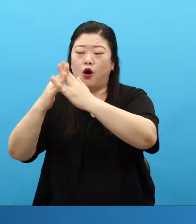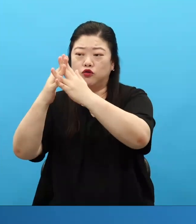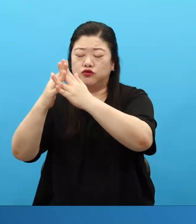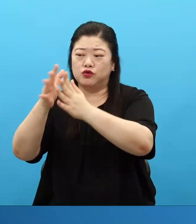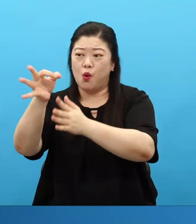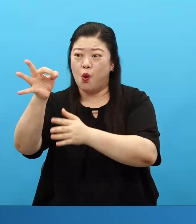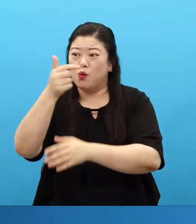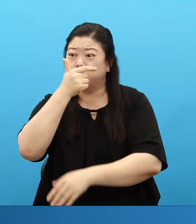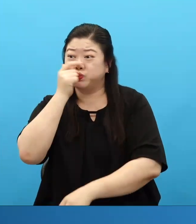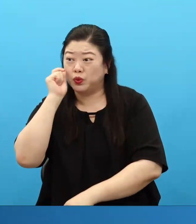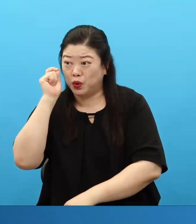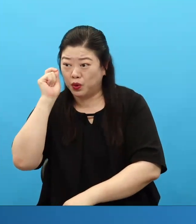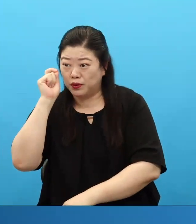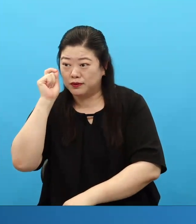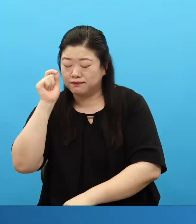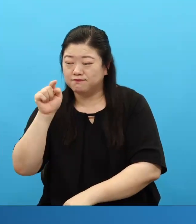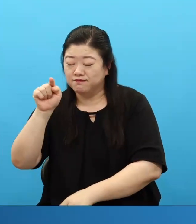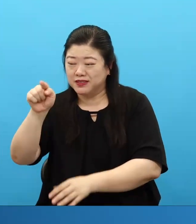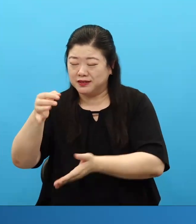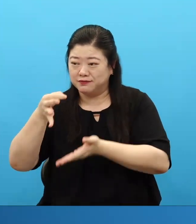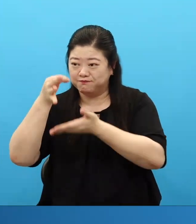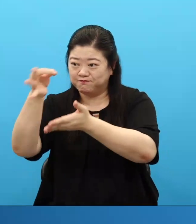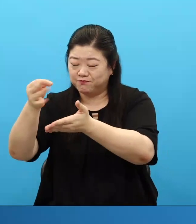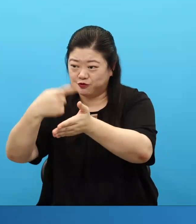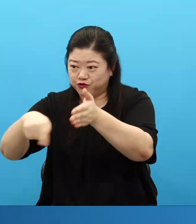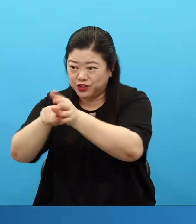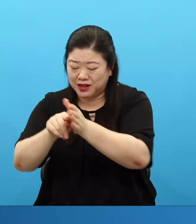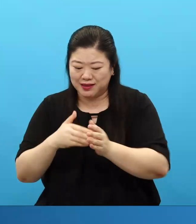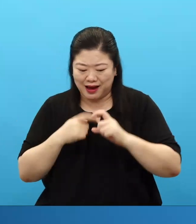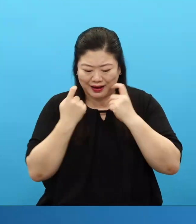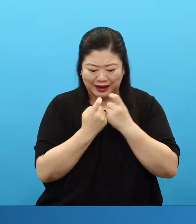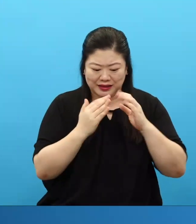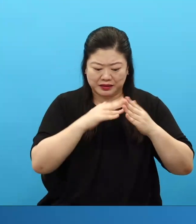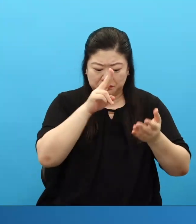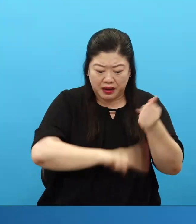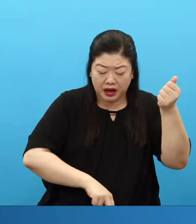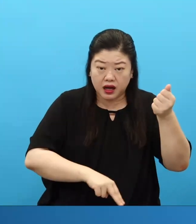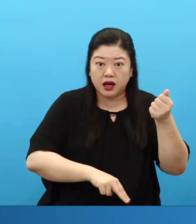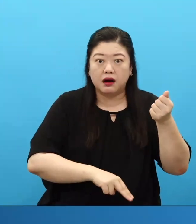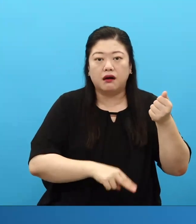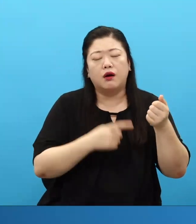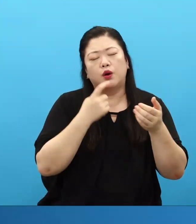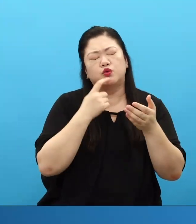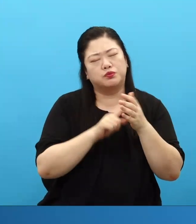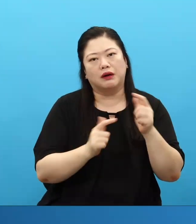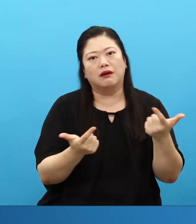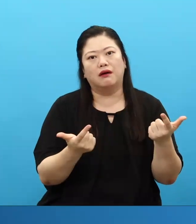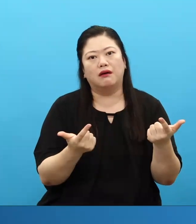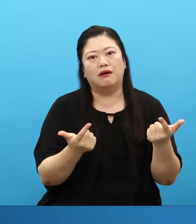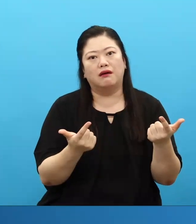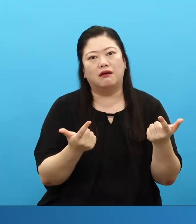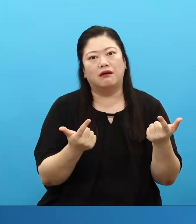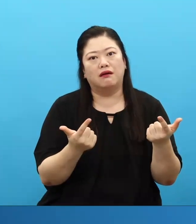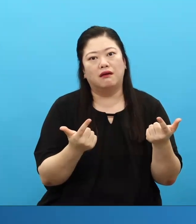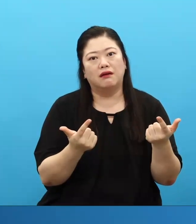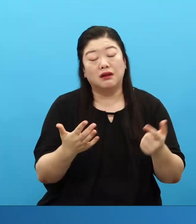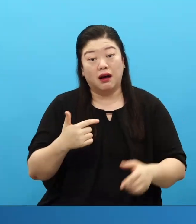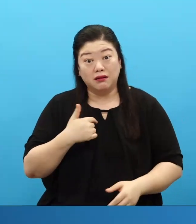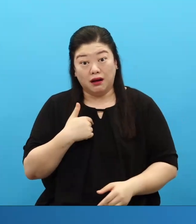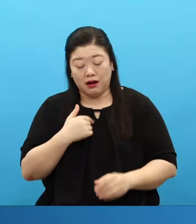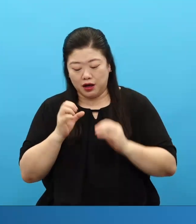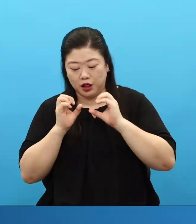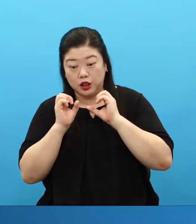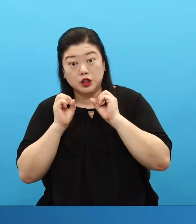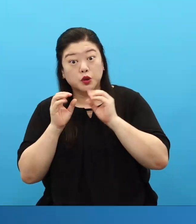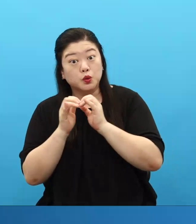but to sell that because the church needed a construction fund, that's not an easy thing to do. 그래서 그때 내 전도사 때인데 이 사람이